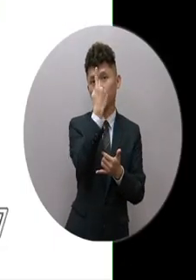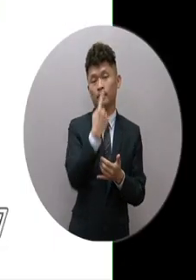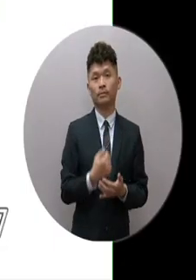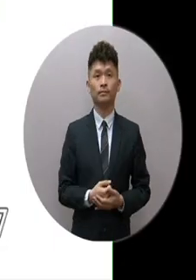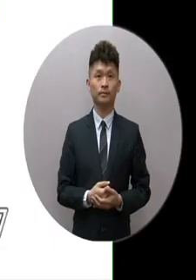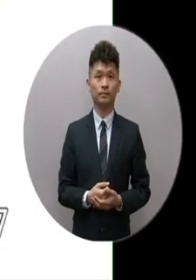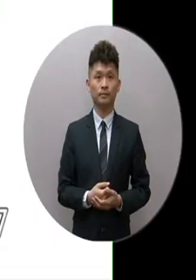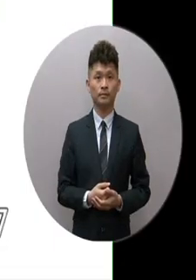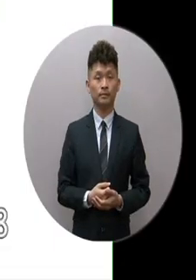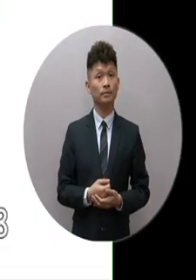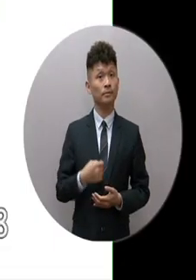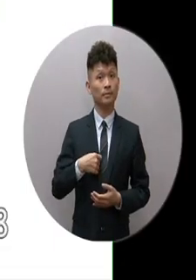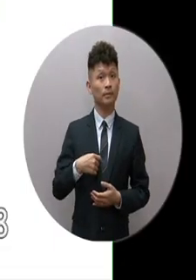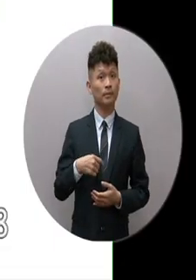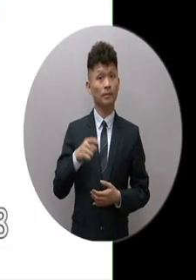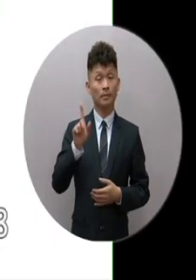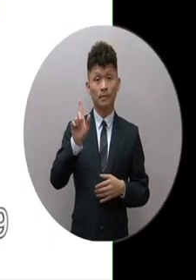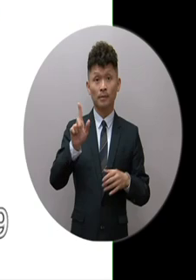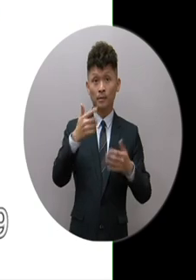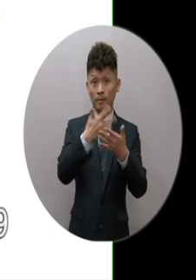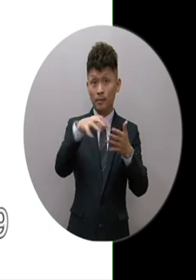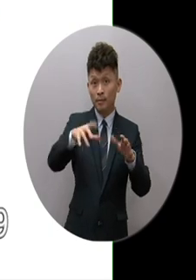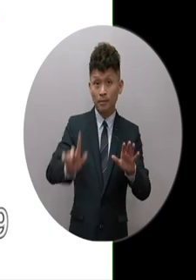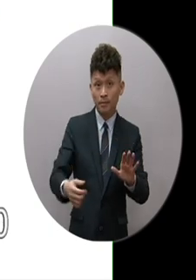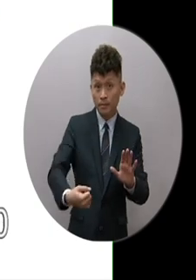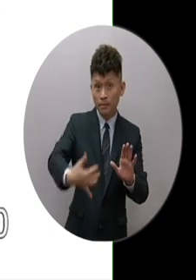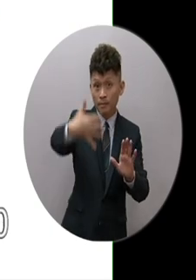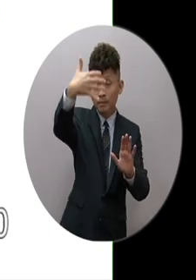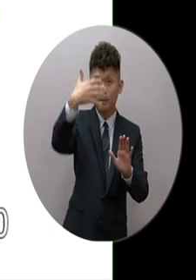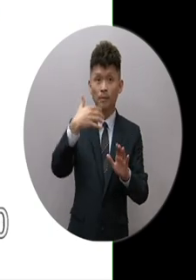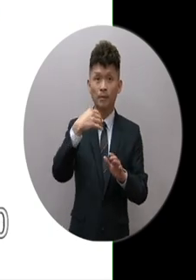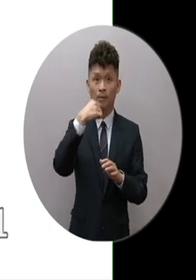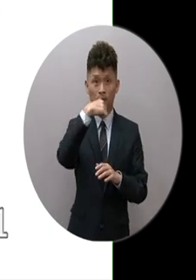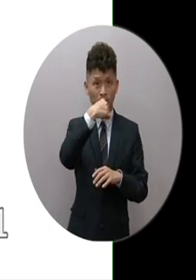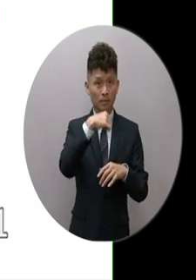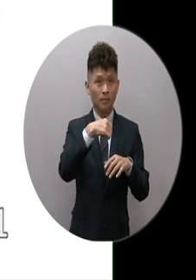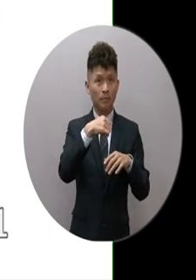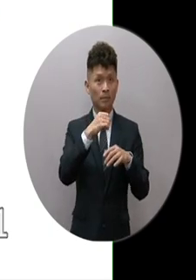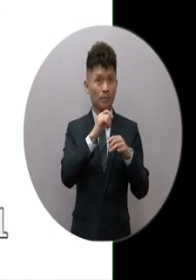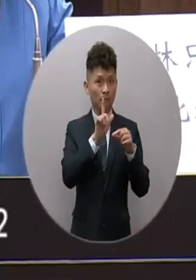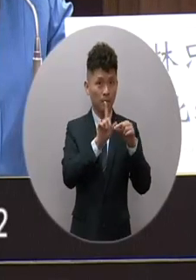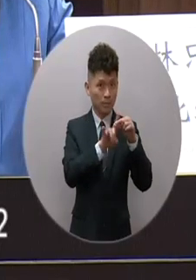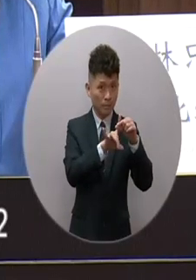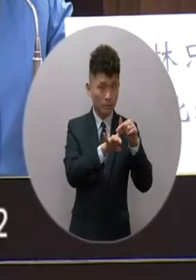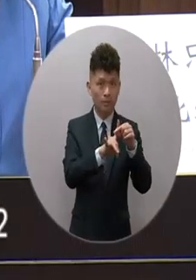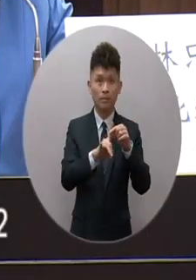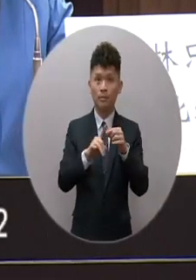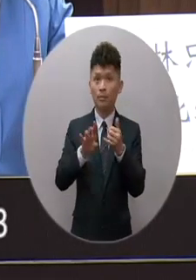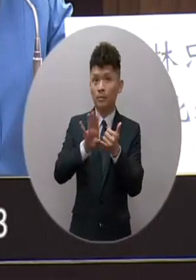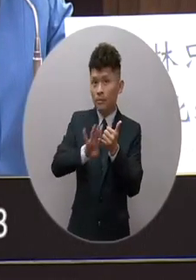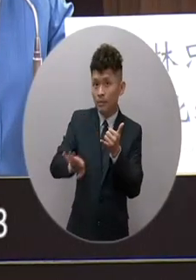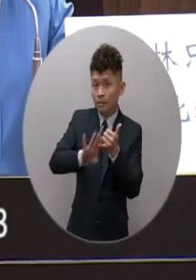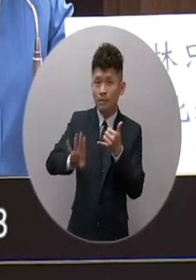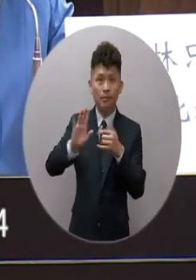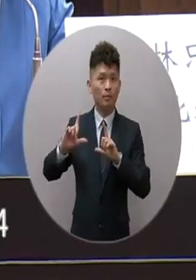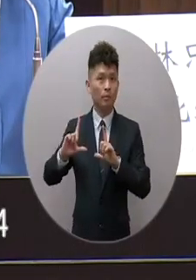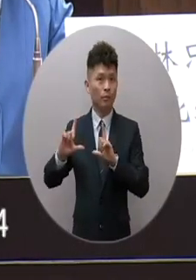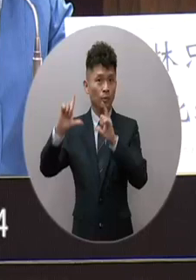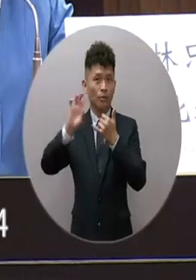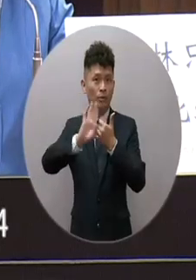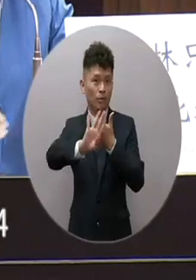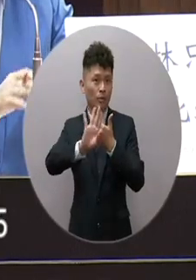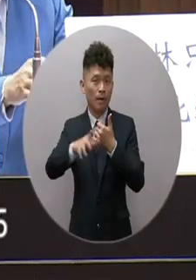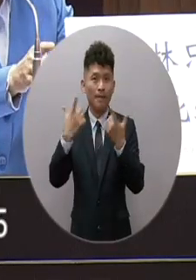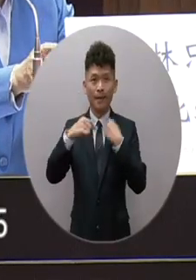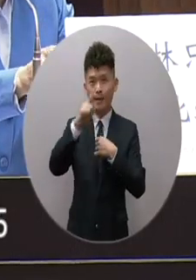话说呢，这次我一打开，因为就这边种包括台中，包括南部，包括东部，就这边总统的本来